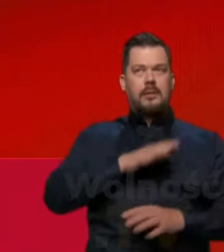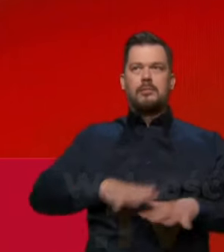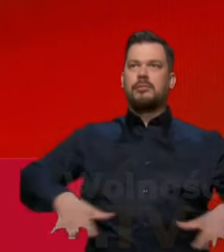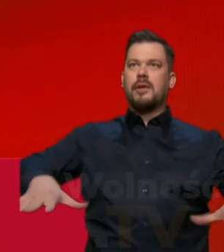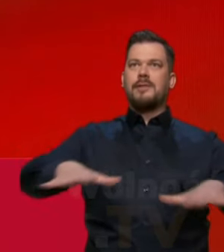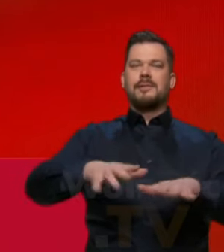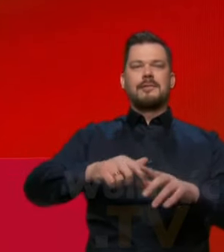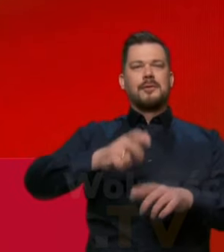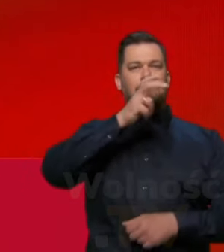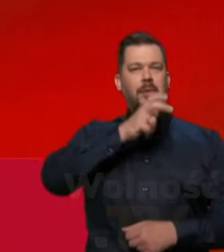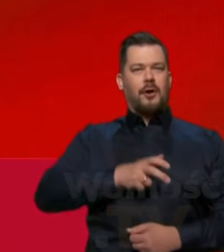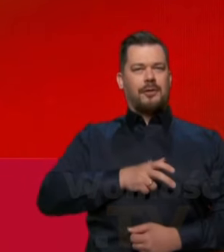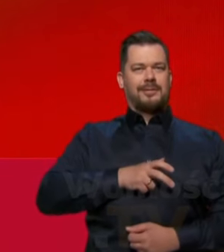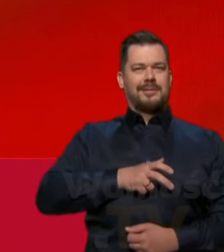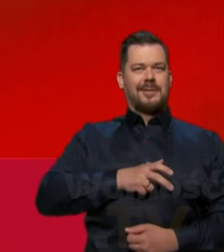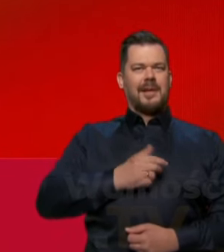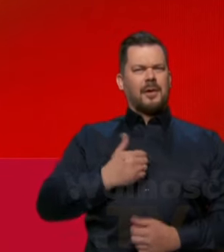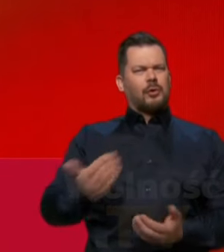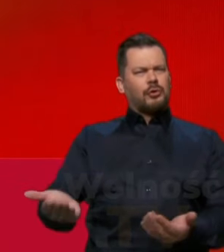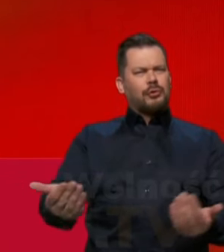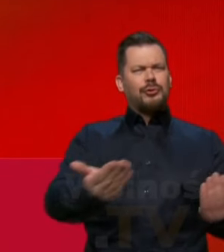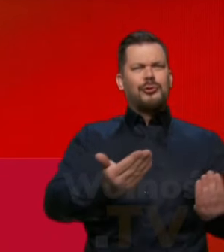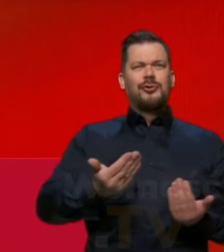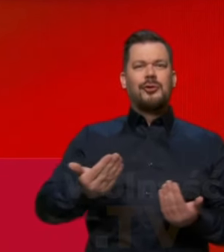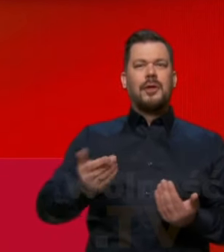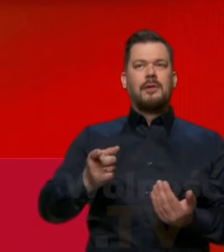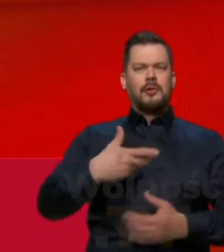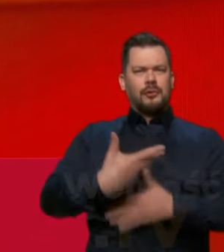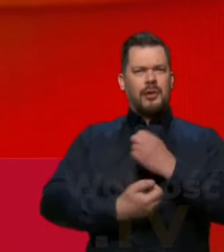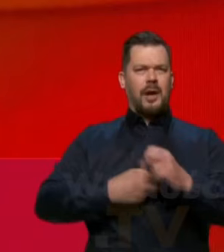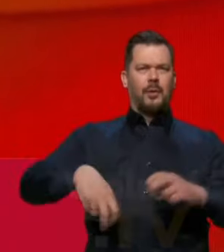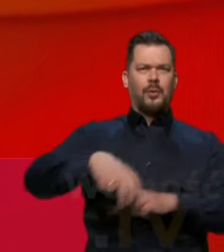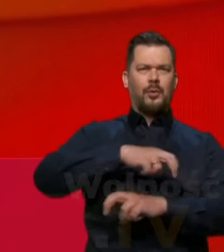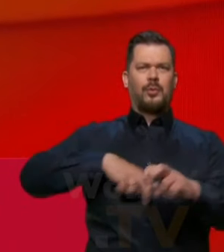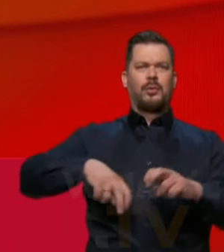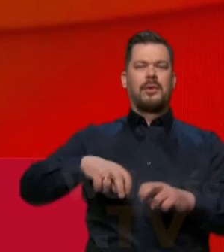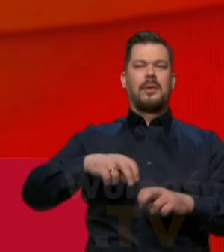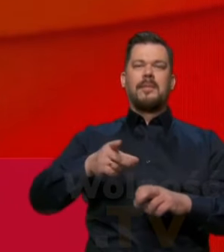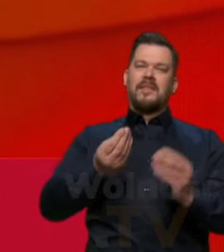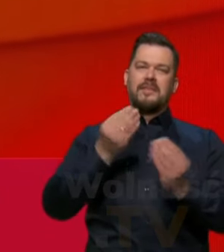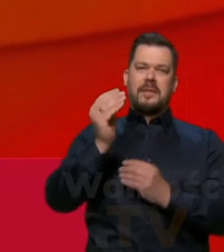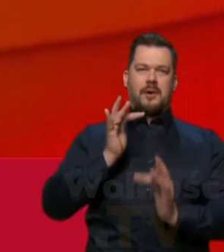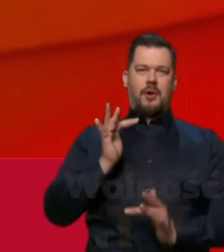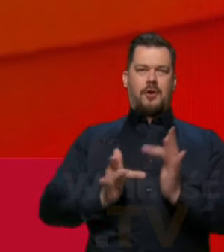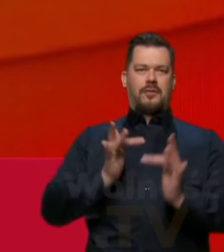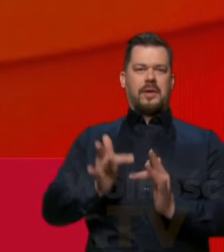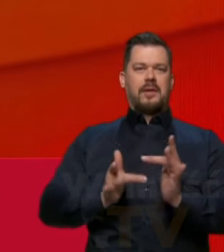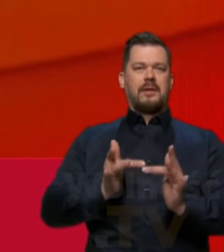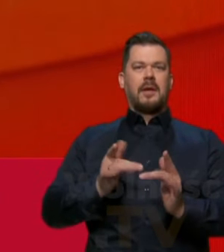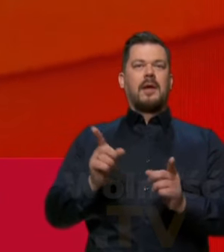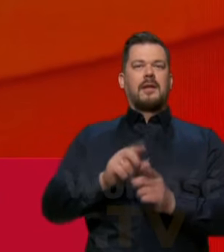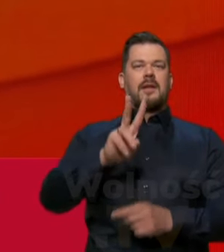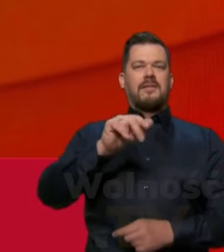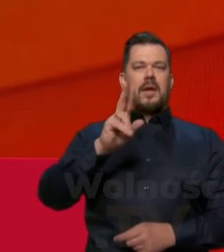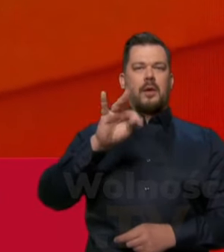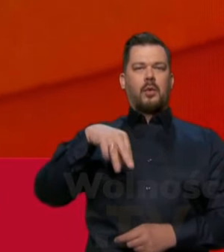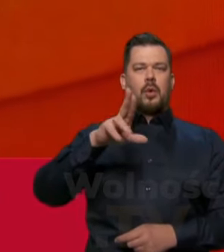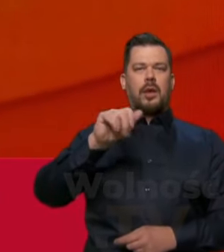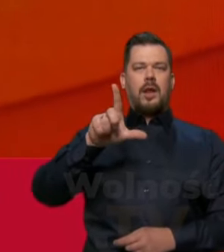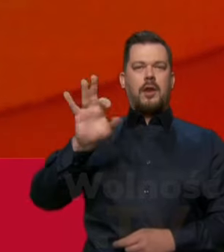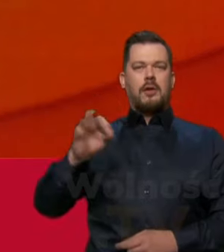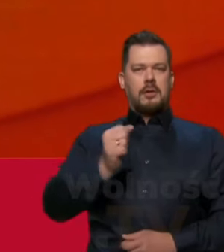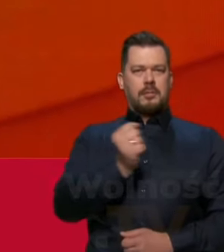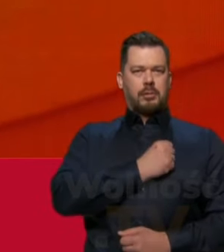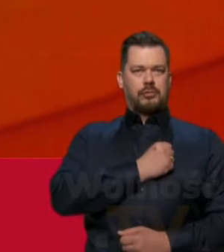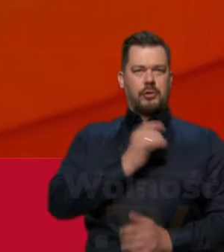której można uprawiać sport. To zachęcanie mieszkańców do funkcjonowania, do jeżdżenia na co dzień na rowerze i uruchomienie Veturilo, systemu miejskich rowerów